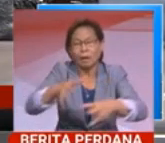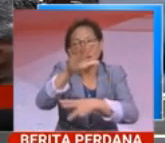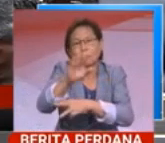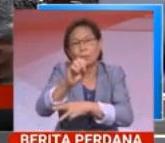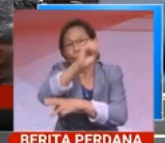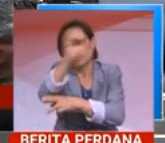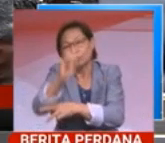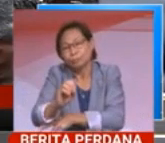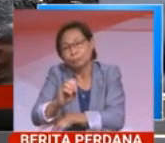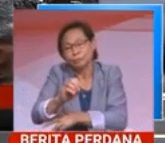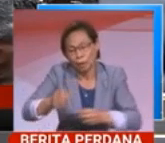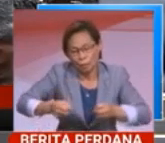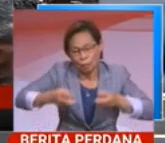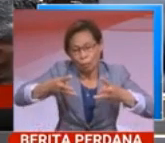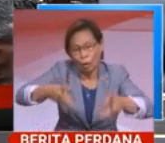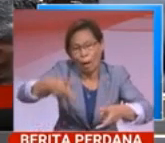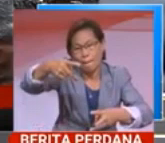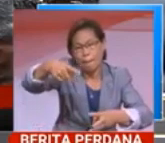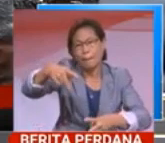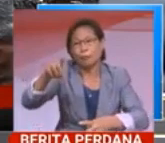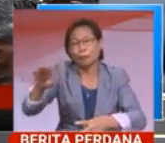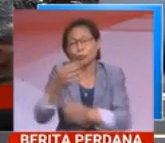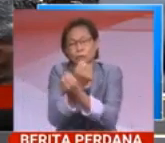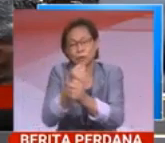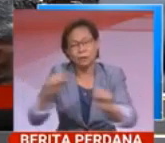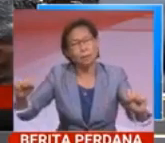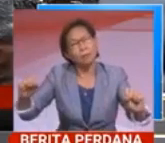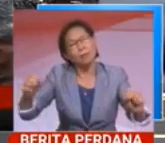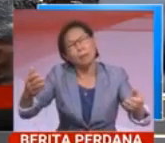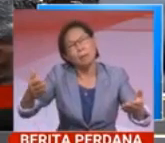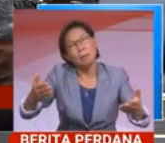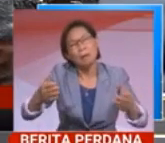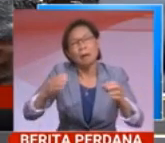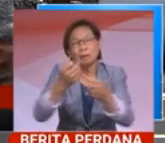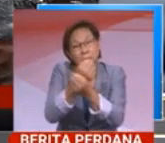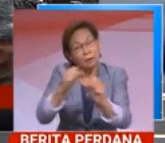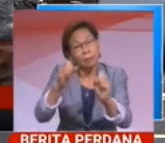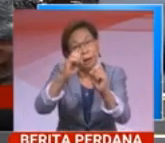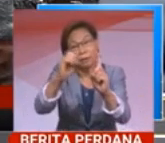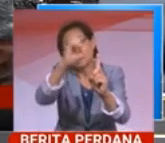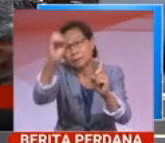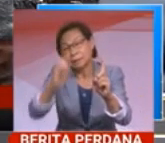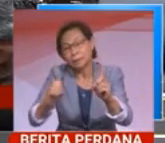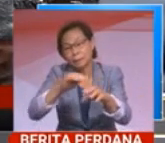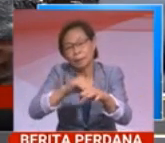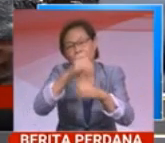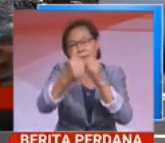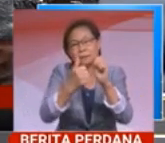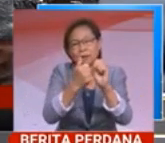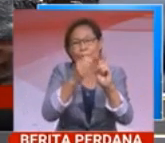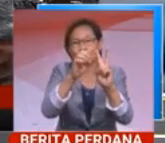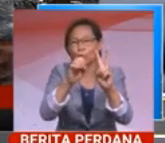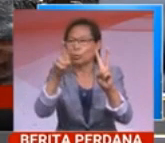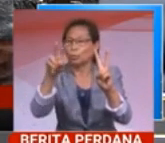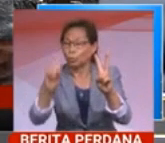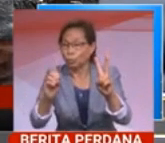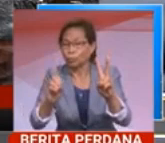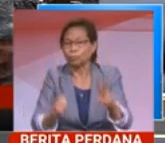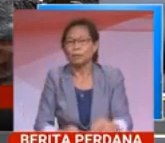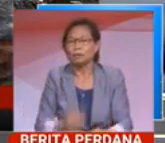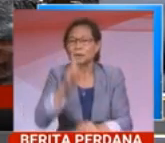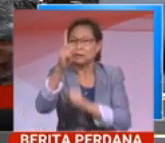project lebu raya pen bonus rawat dengan jangkaan siap sepenuhnya pada tahun 2020 yaitu